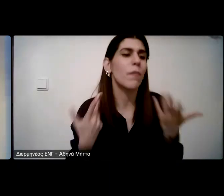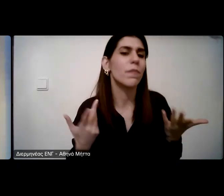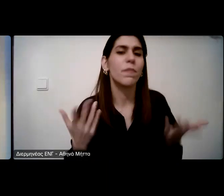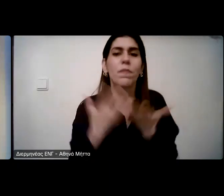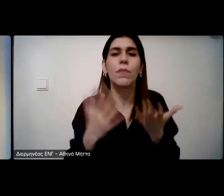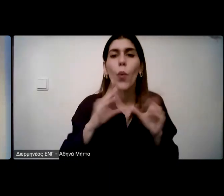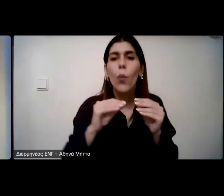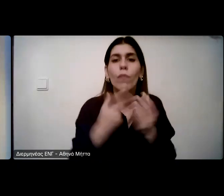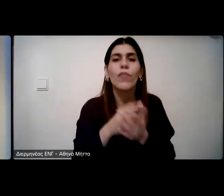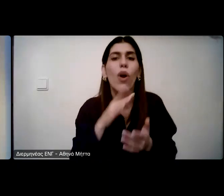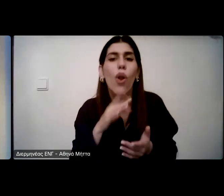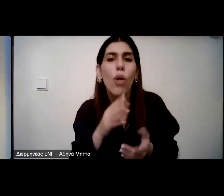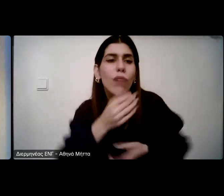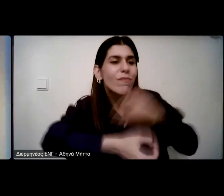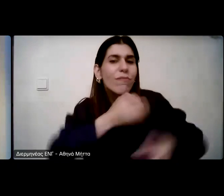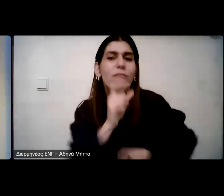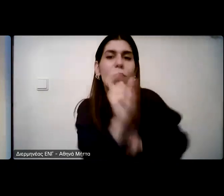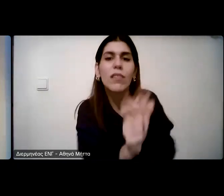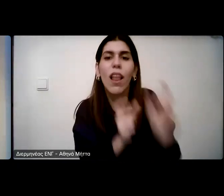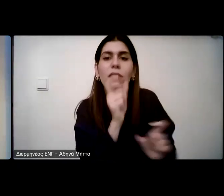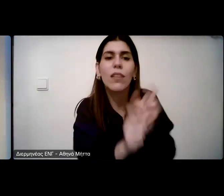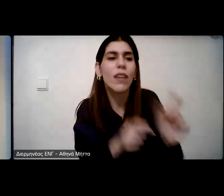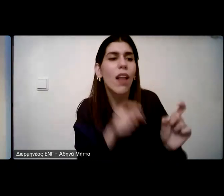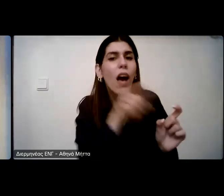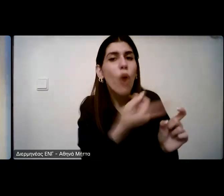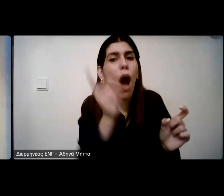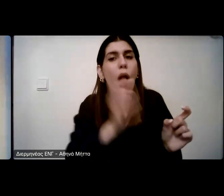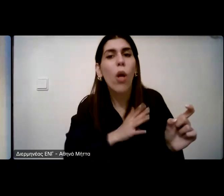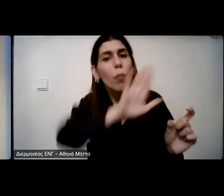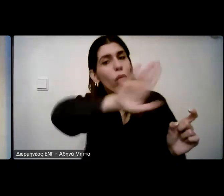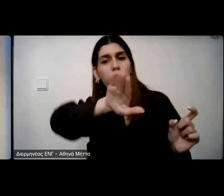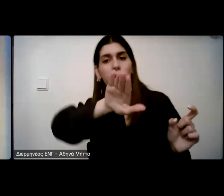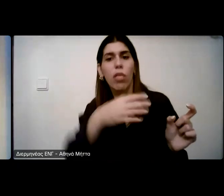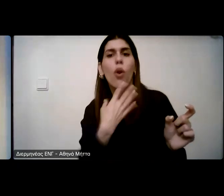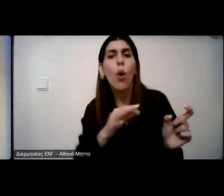μέσω της οποίας υποβαθμίζονται άτομα με βάση το φύλο τους.